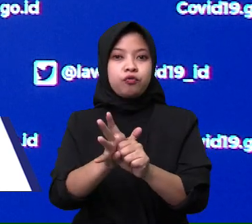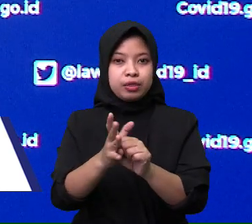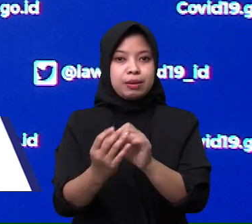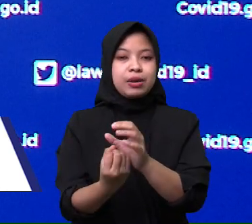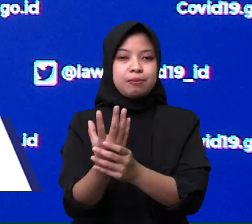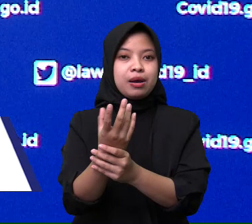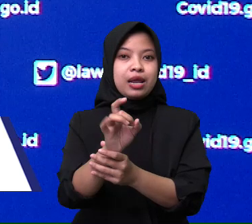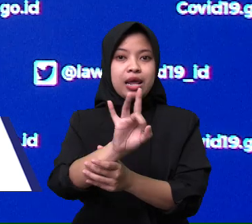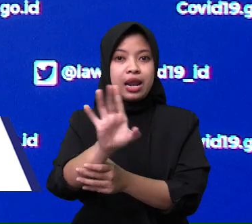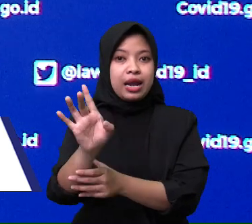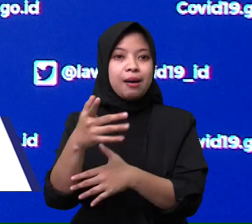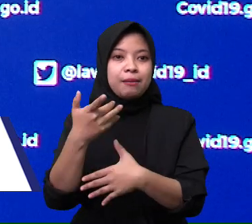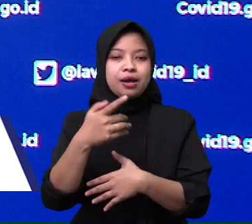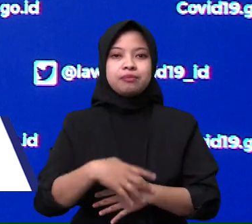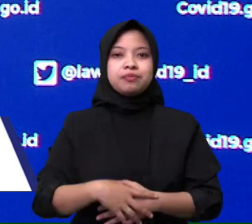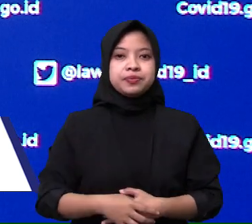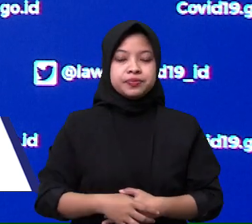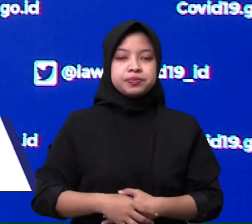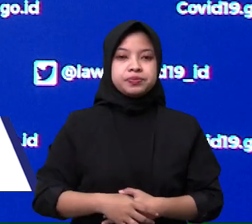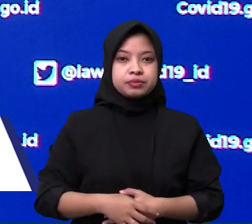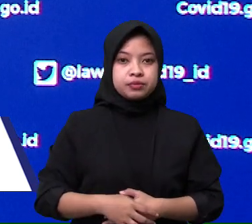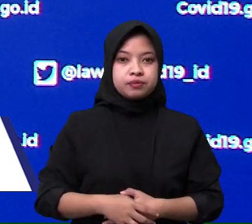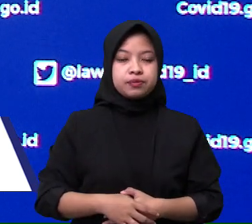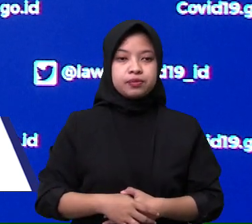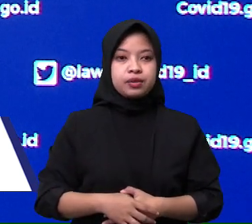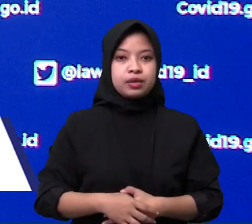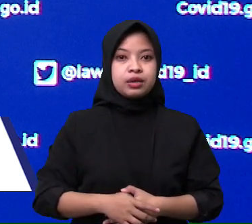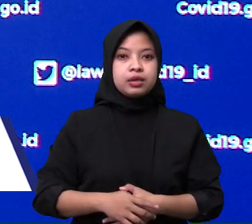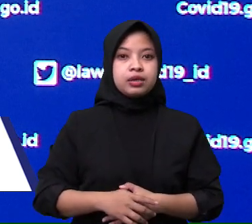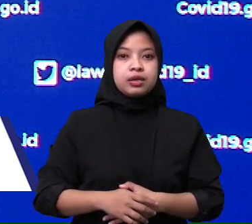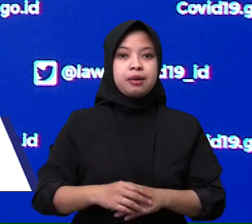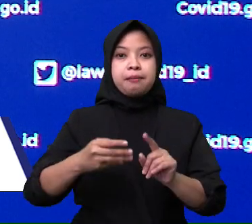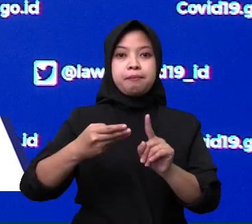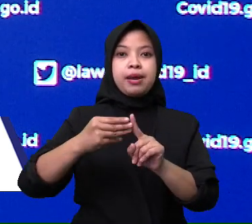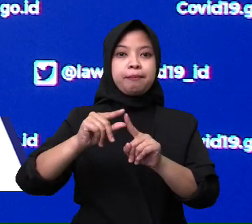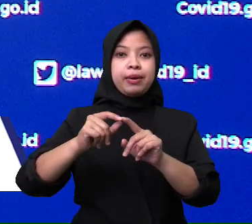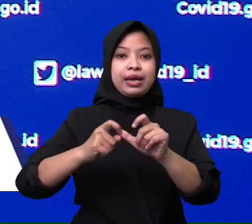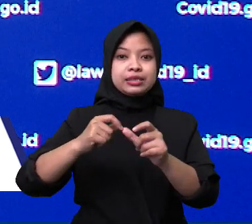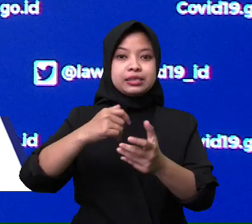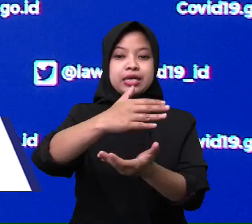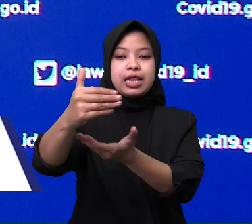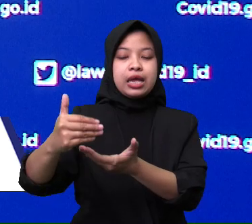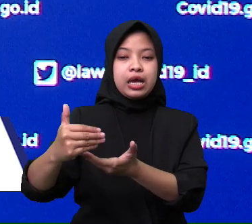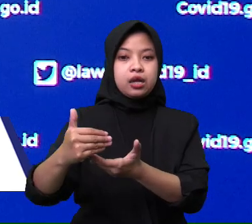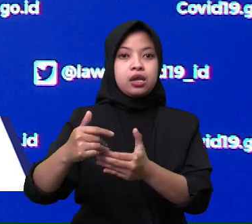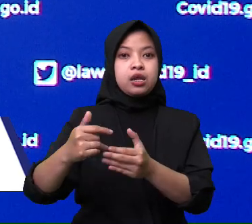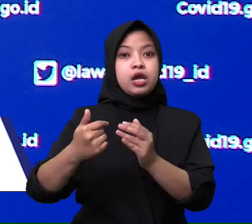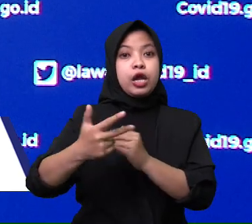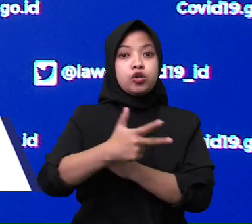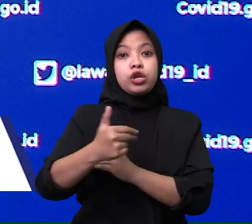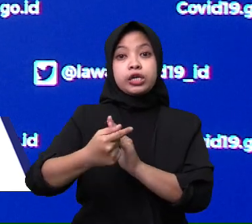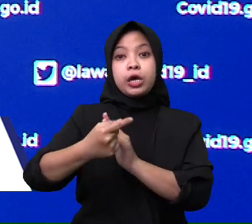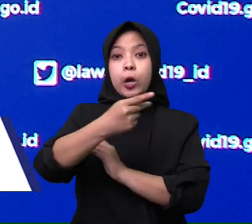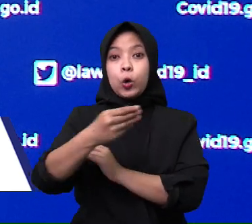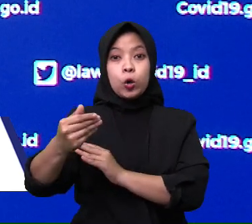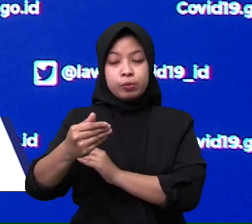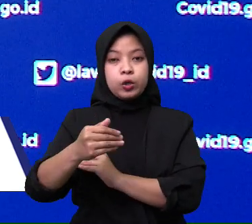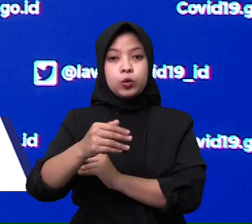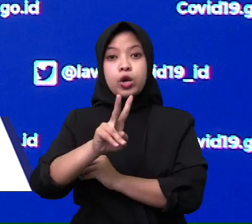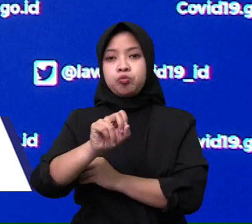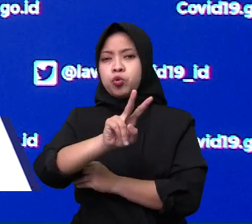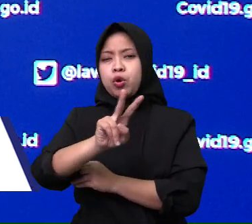lainnya. Berdasarkan data Badan Pusat Statistik, ekonomi Indonesia pada kuartal 1 2022